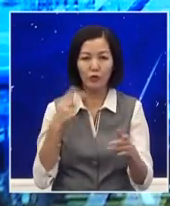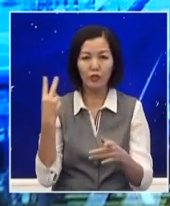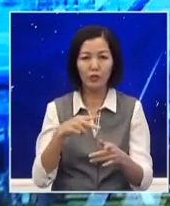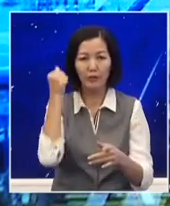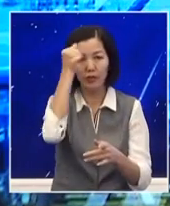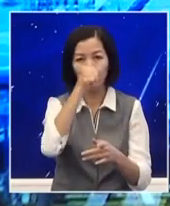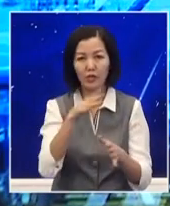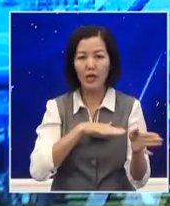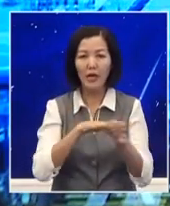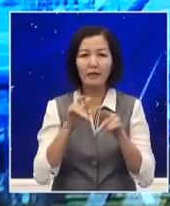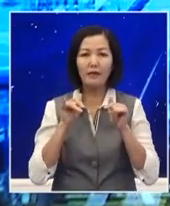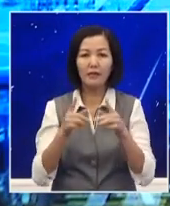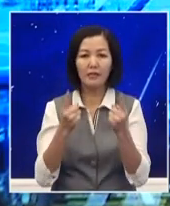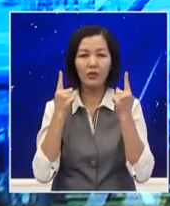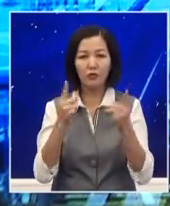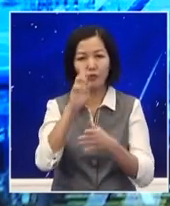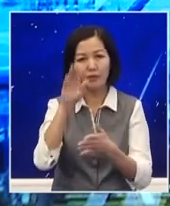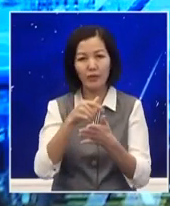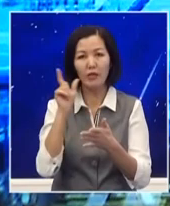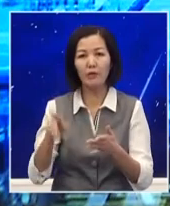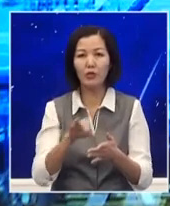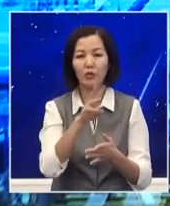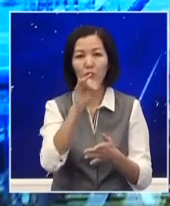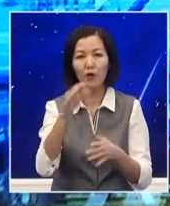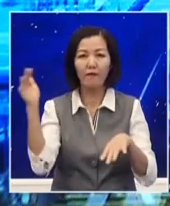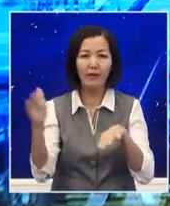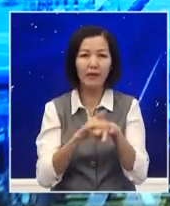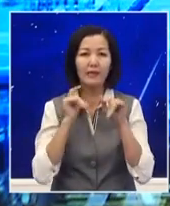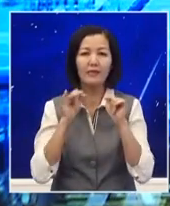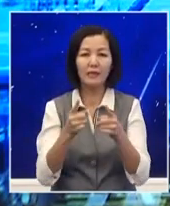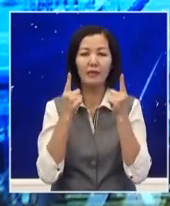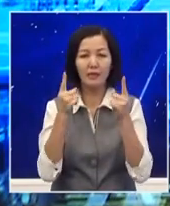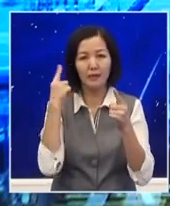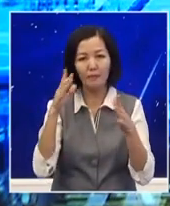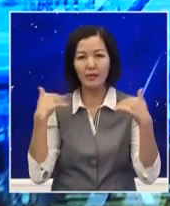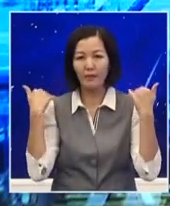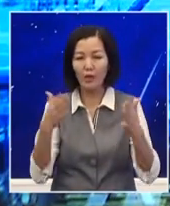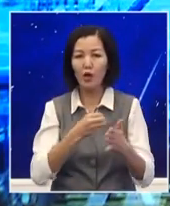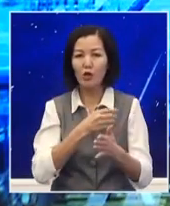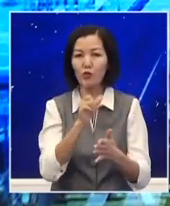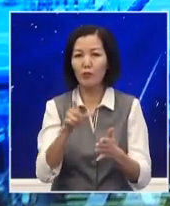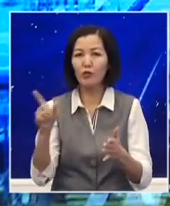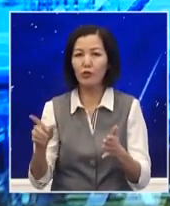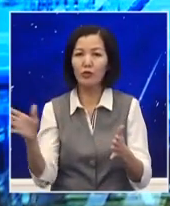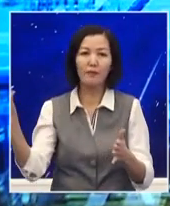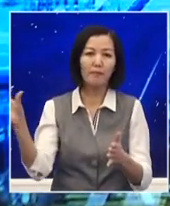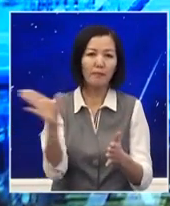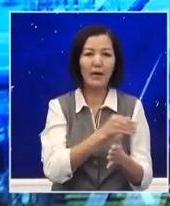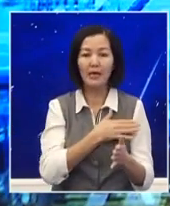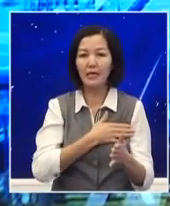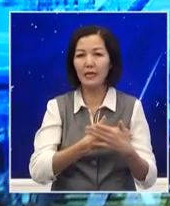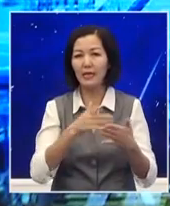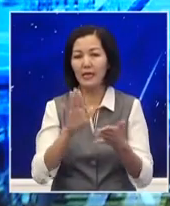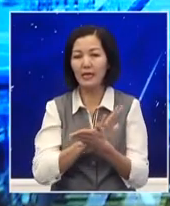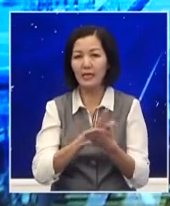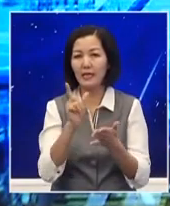жылы олардың атқарған істері орасан. Мемлекет басшысы Қасым Жомарт Тоқаев игі істері мен тың бастамалары жомарт жүректер үшін